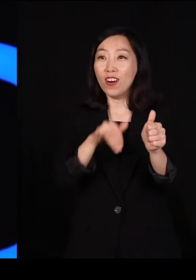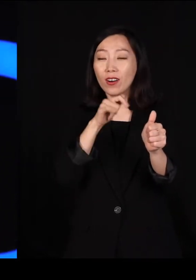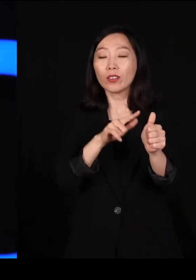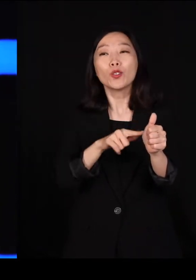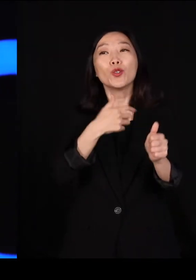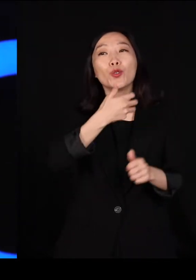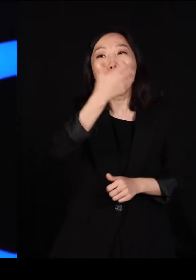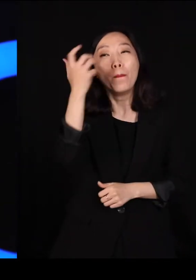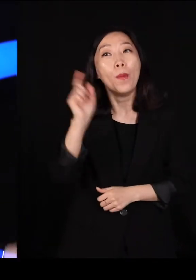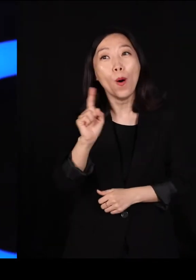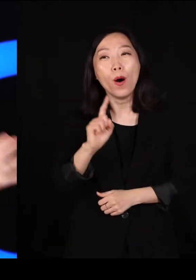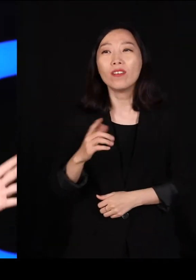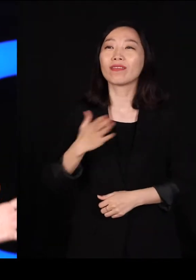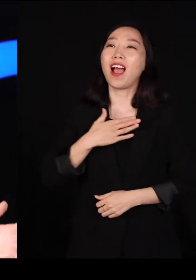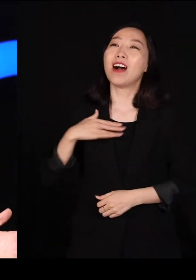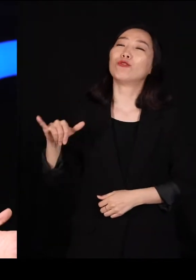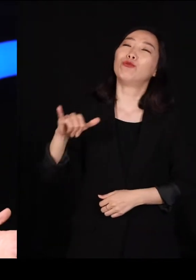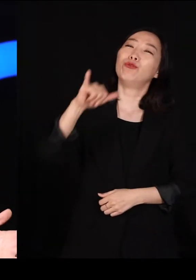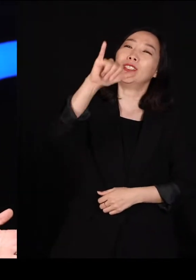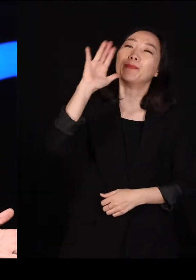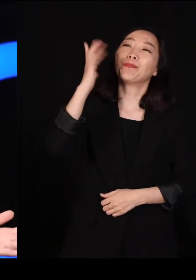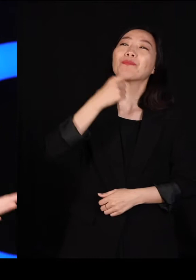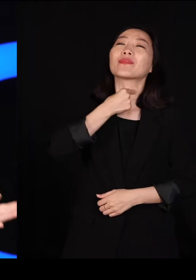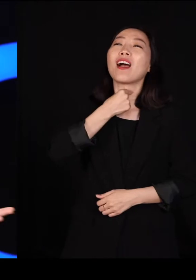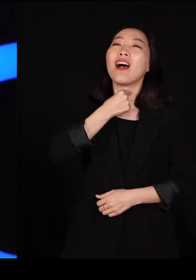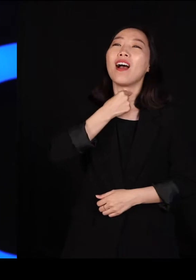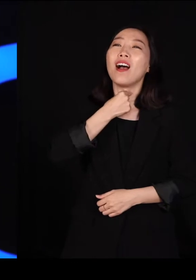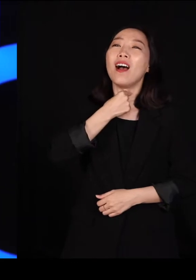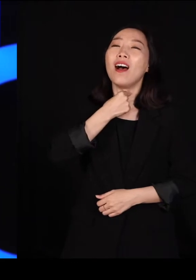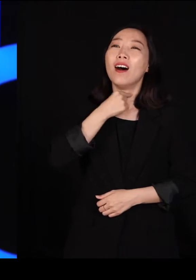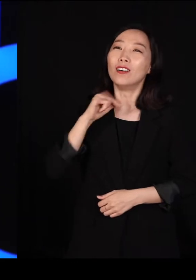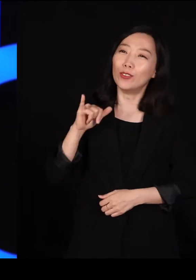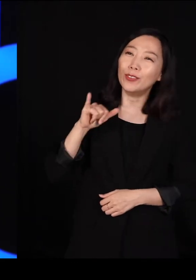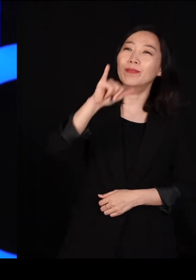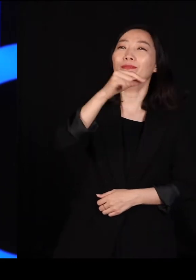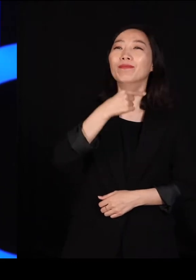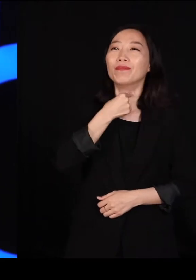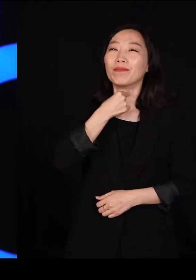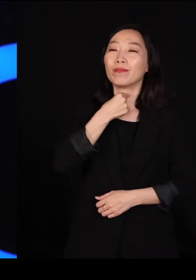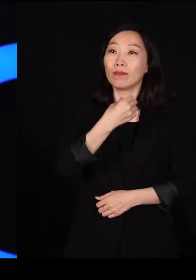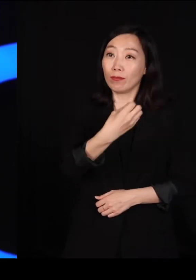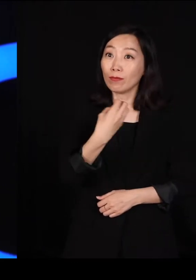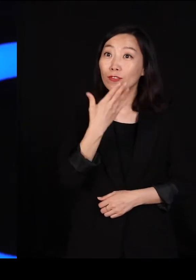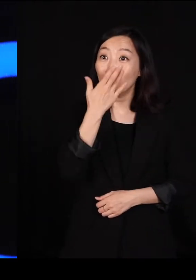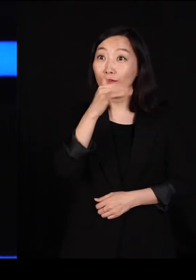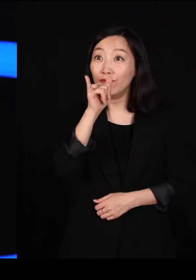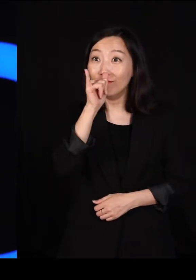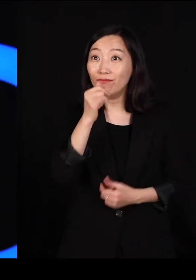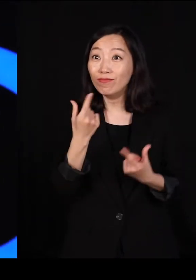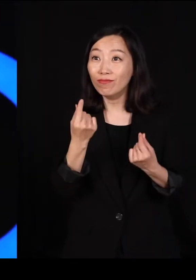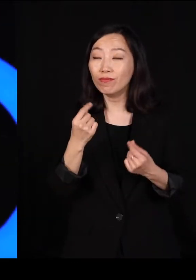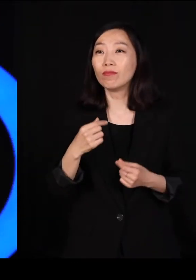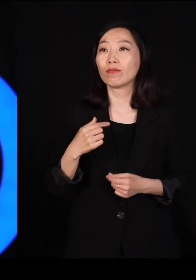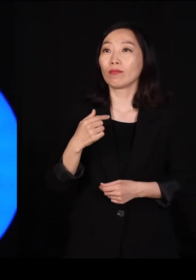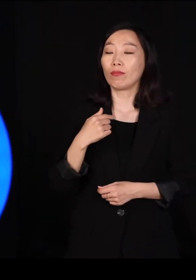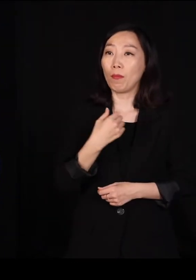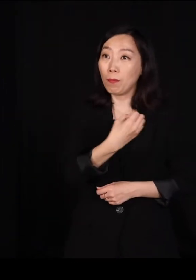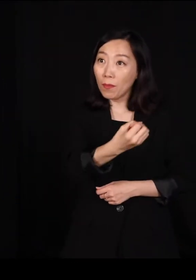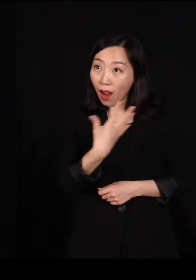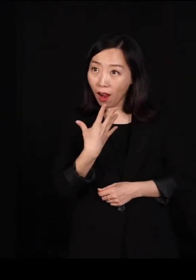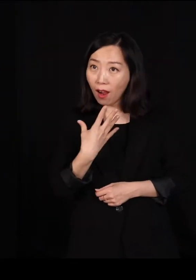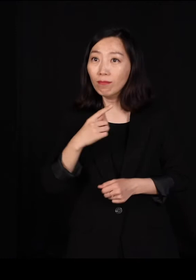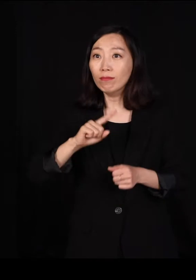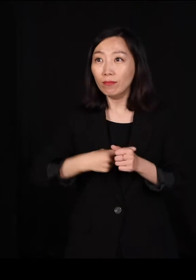뭐예요? 나 비행기가 되고 싶어. 이럴 수도 있잖아요. 근데 우리가 그